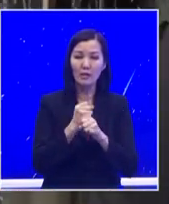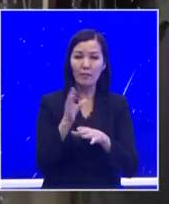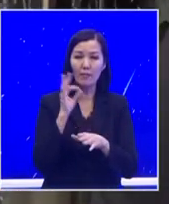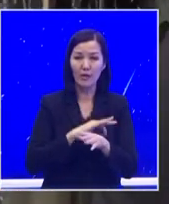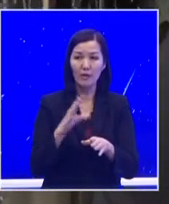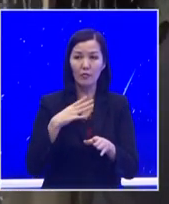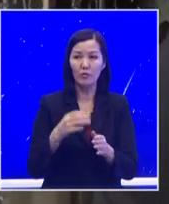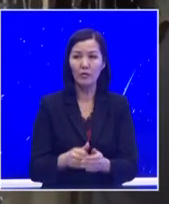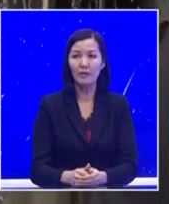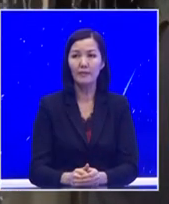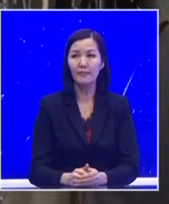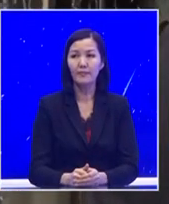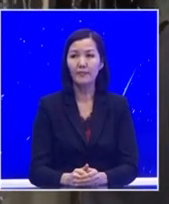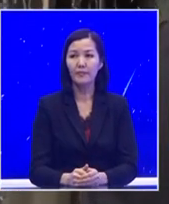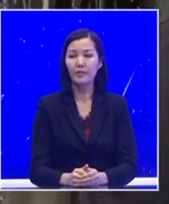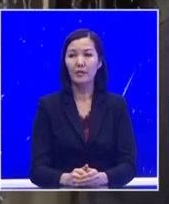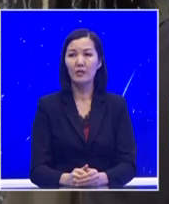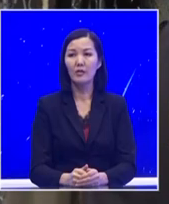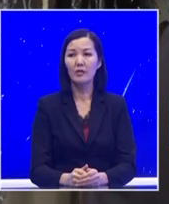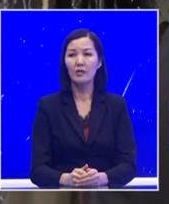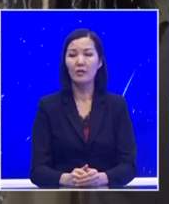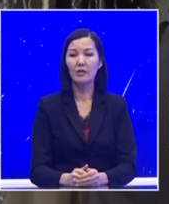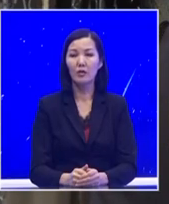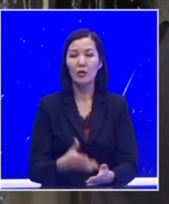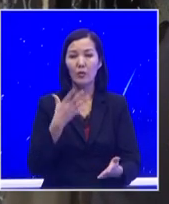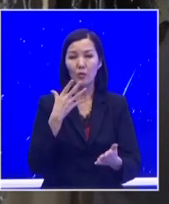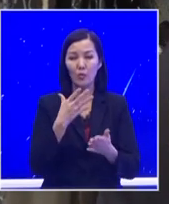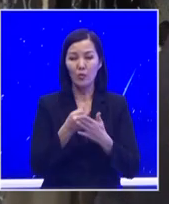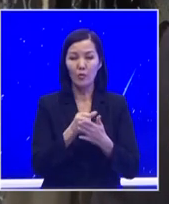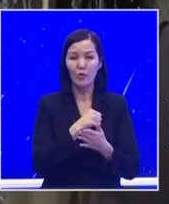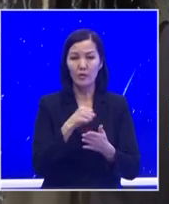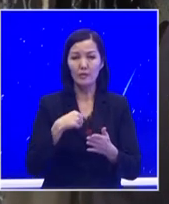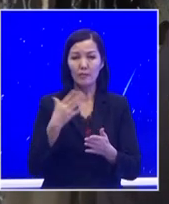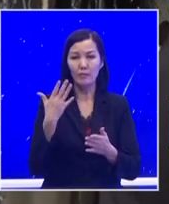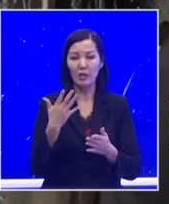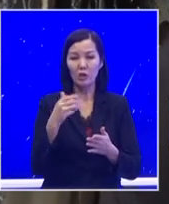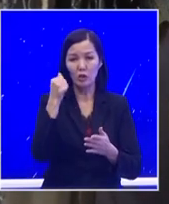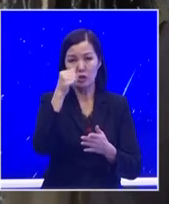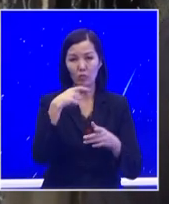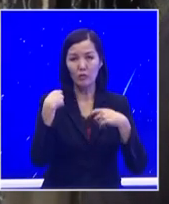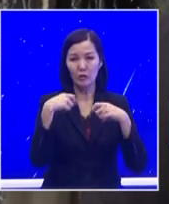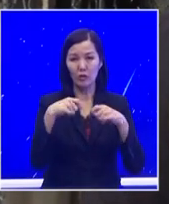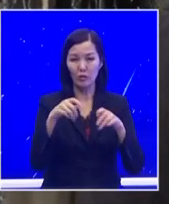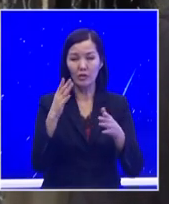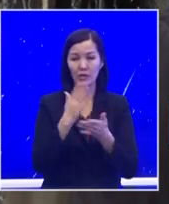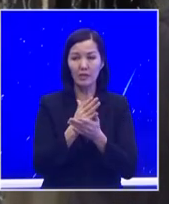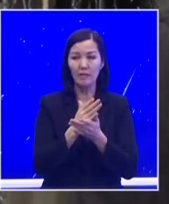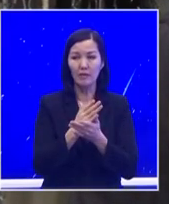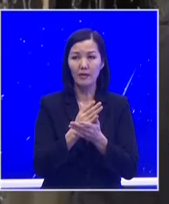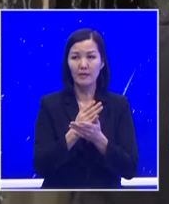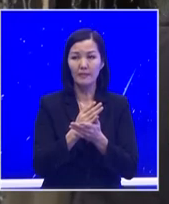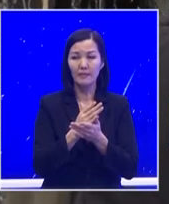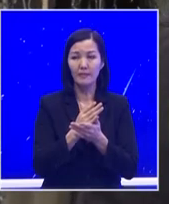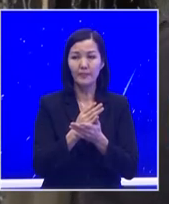отыр. Осы дүниелердің бәрін сауданы бастағаныма міне 5 жыл болды. Бұйырса 5-ші жылы. 5-ші